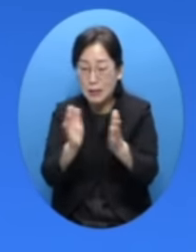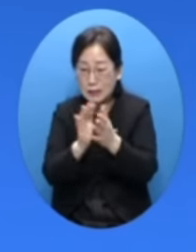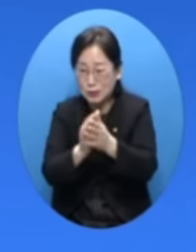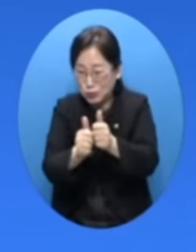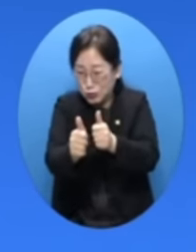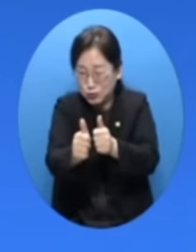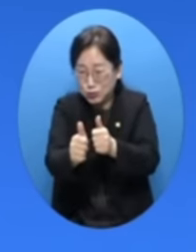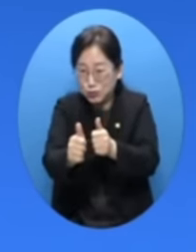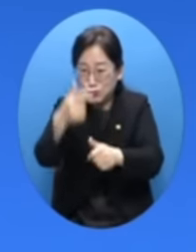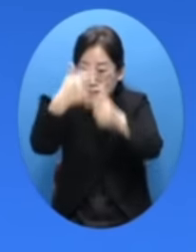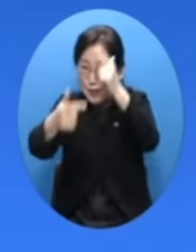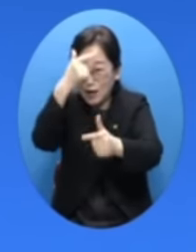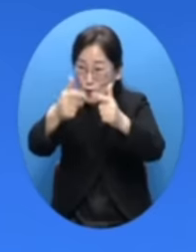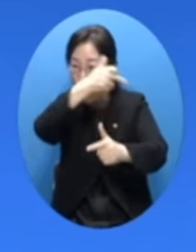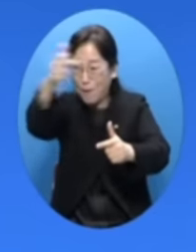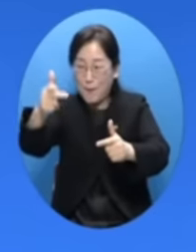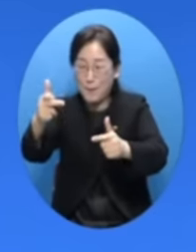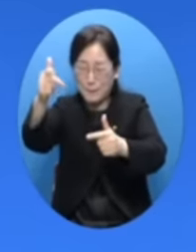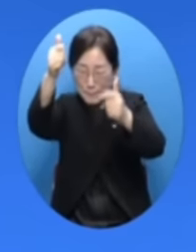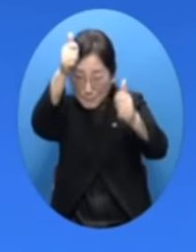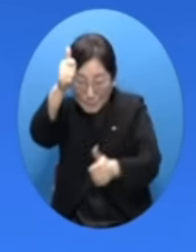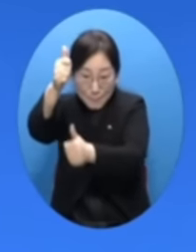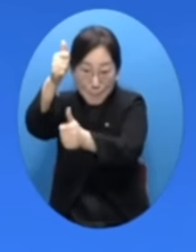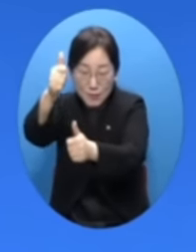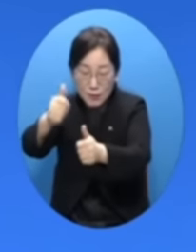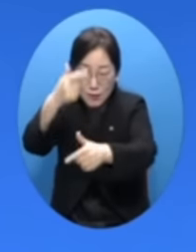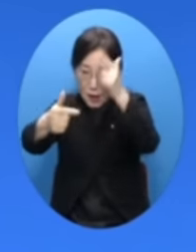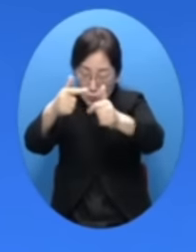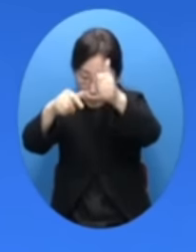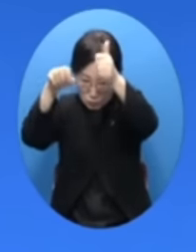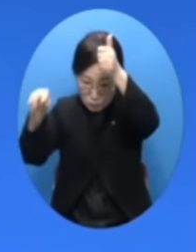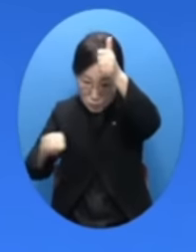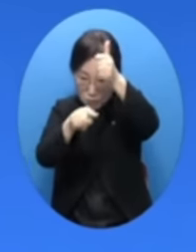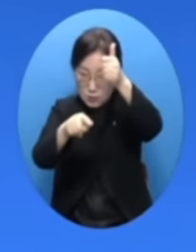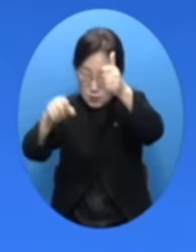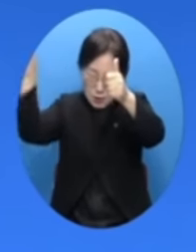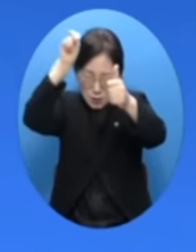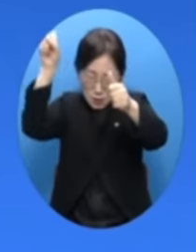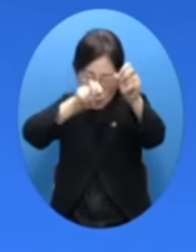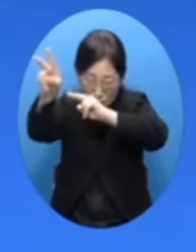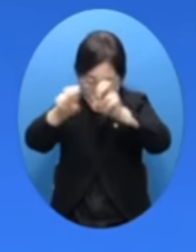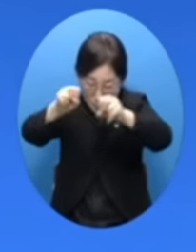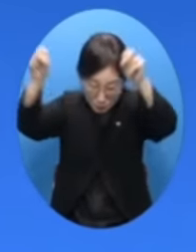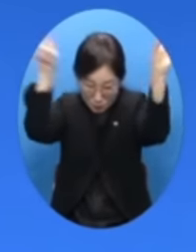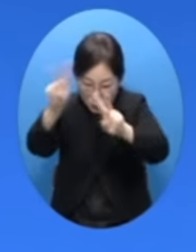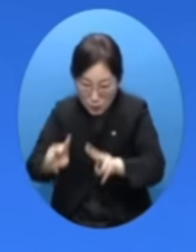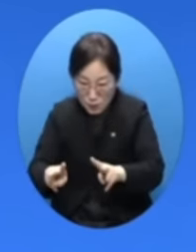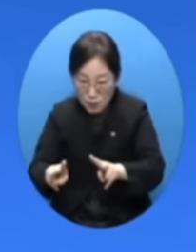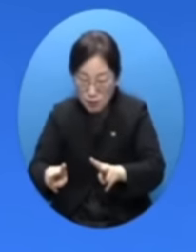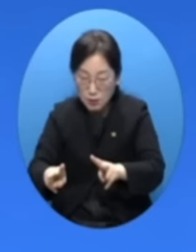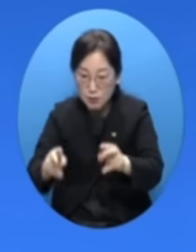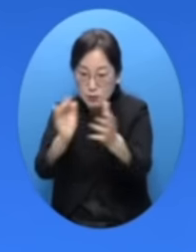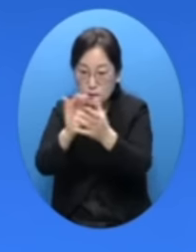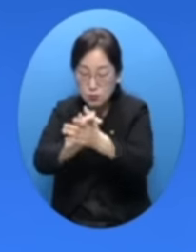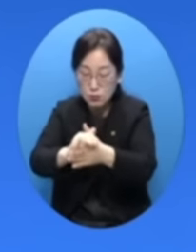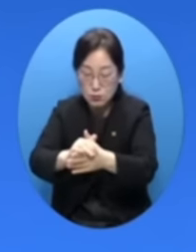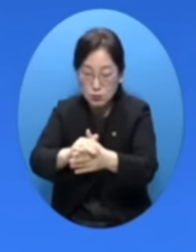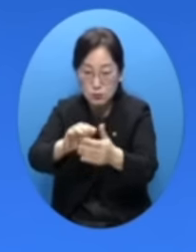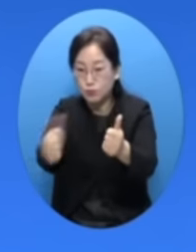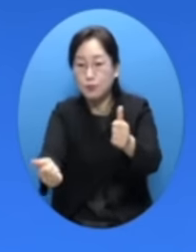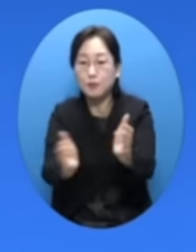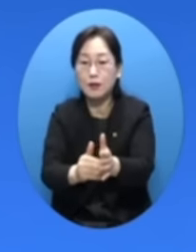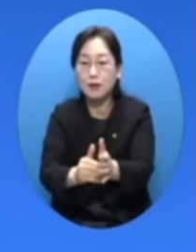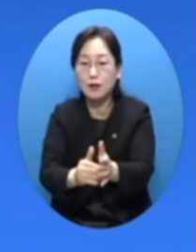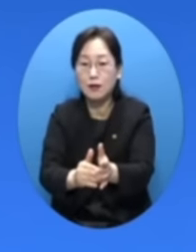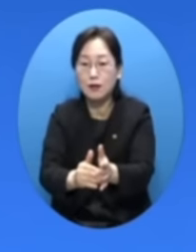큰 나무 밑으로 뛰어 들어갔는데 그 순간 벼락이 내려가고 자기 본문 앞에서 친구가 즉사했어요.